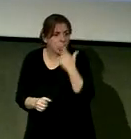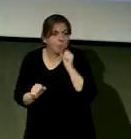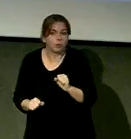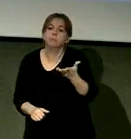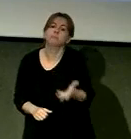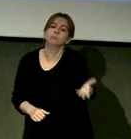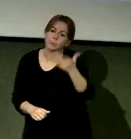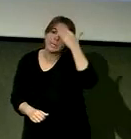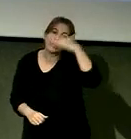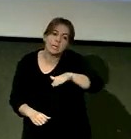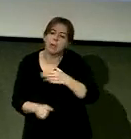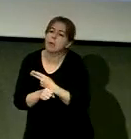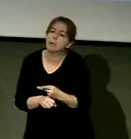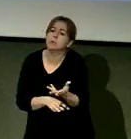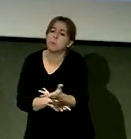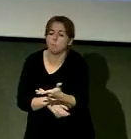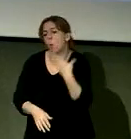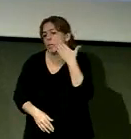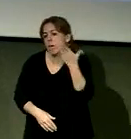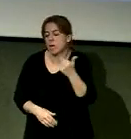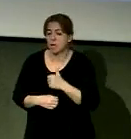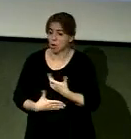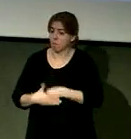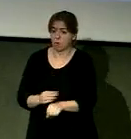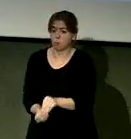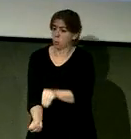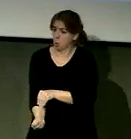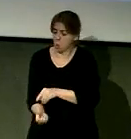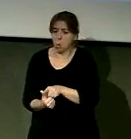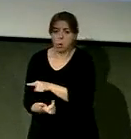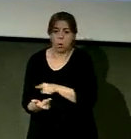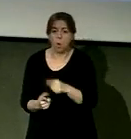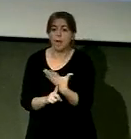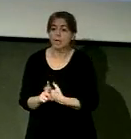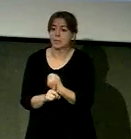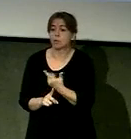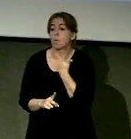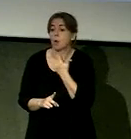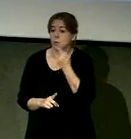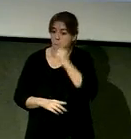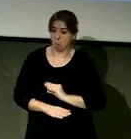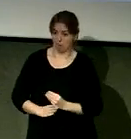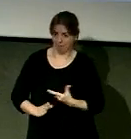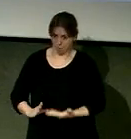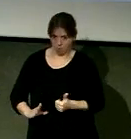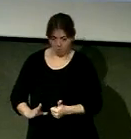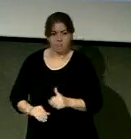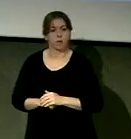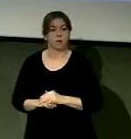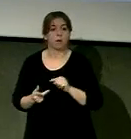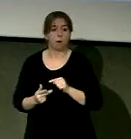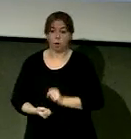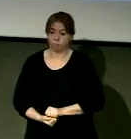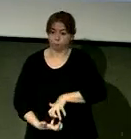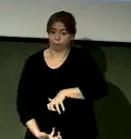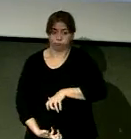j'en citerai quelques-uns. L'accouchement prématuré, le syndrome d'alcoolisation fétale, le retard de